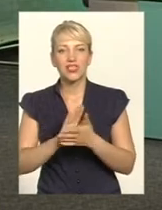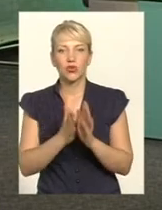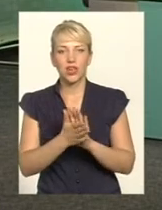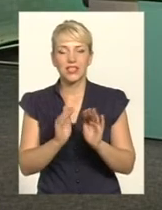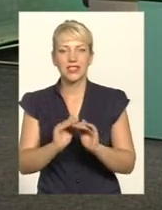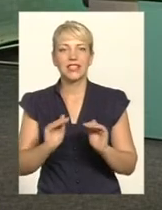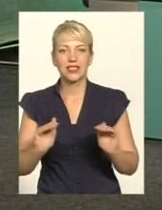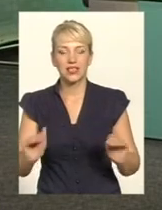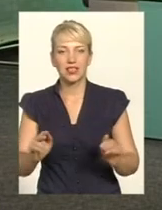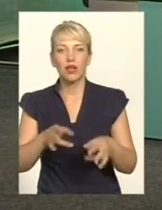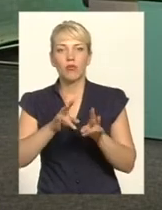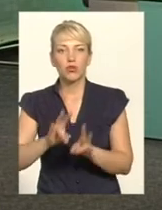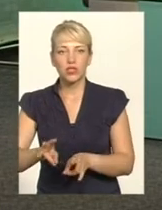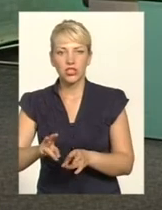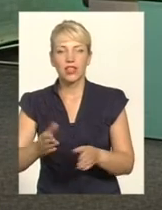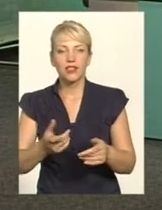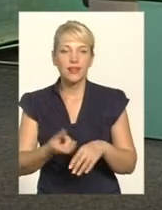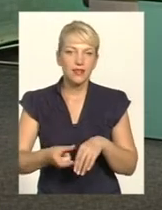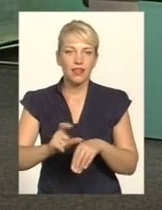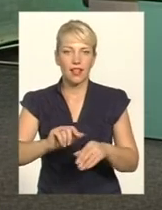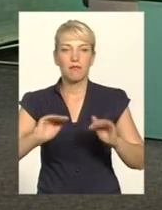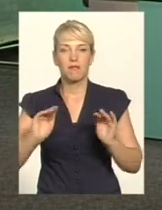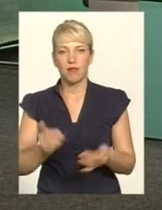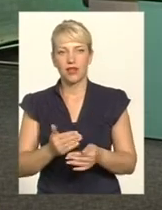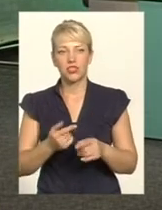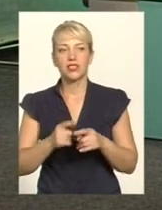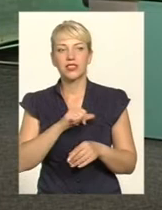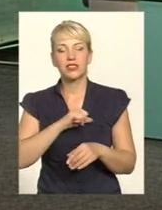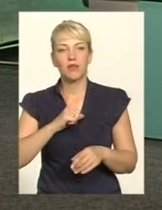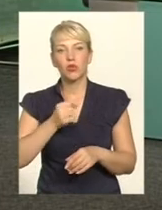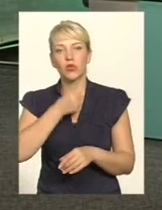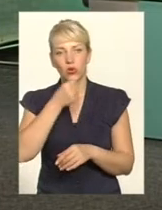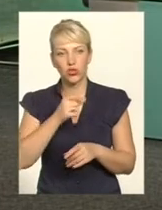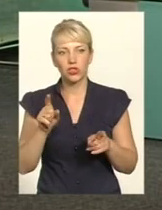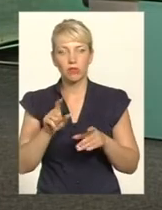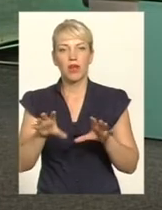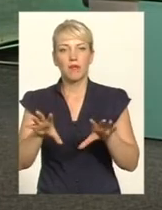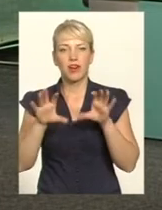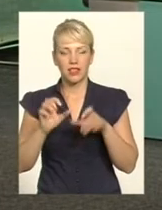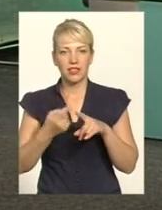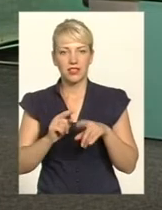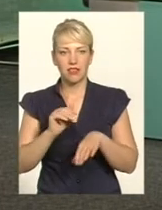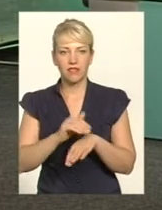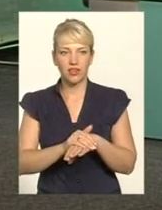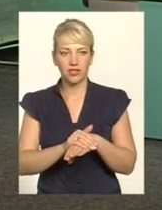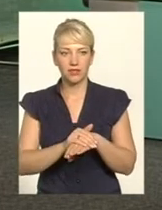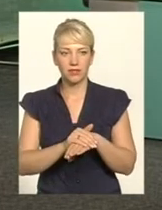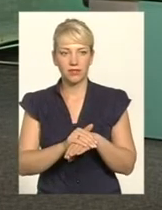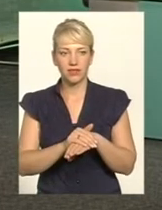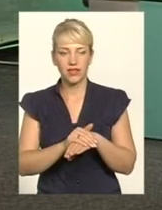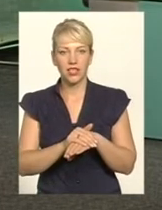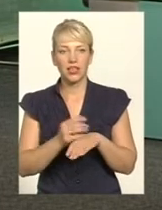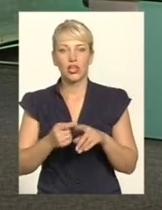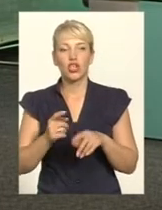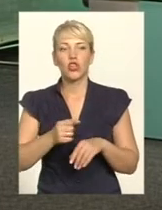діти постраждали найменше і прийняли, і самі дорослі, мабуть, теж прийняли сам факт? Так, від дорослих залежить,